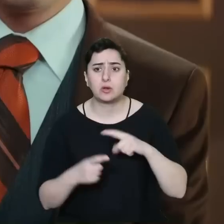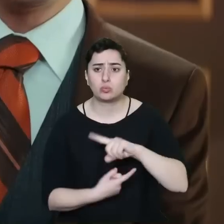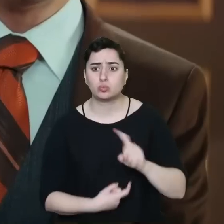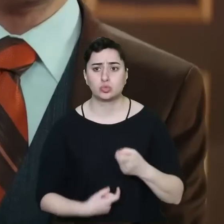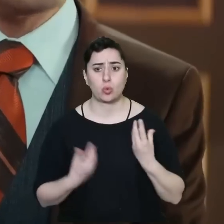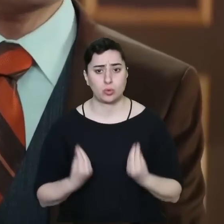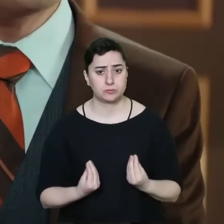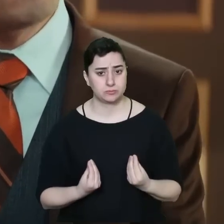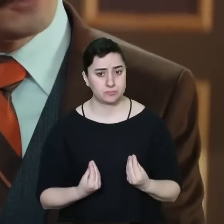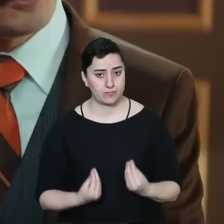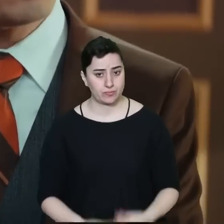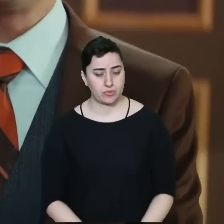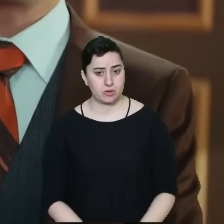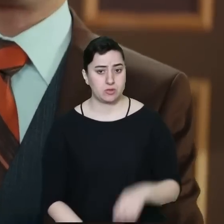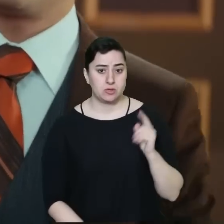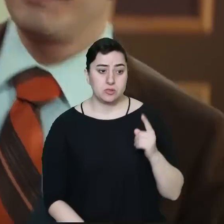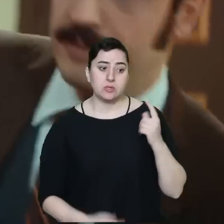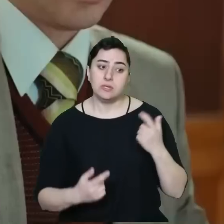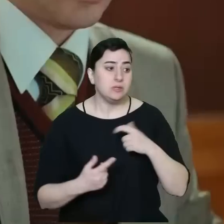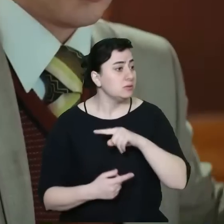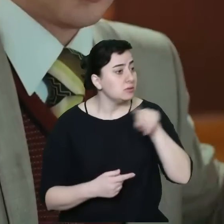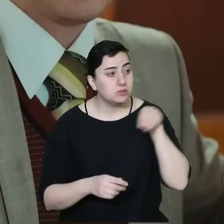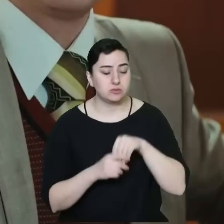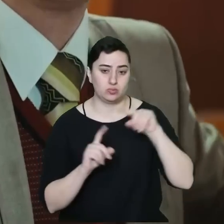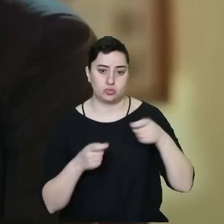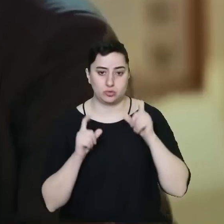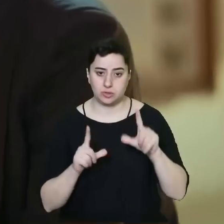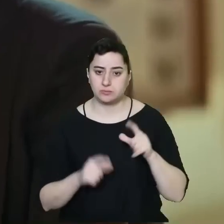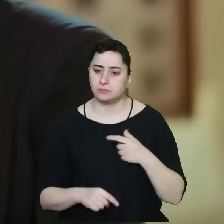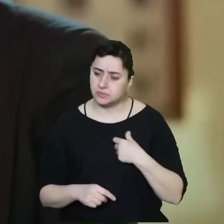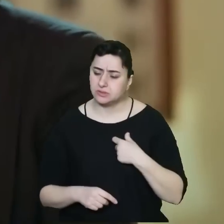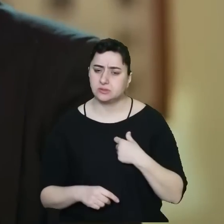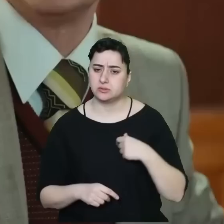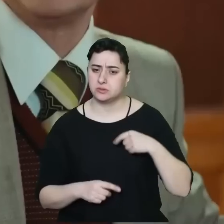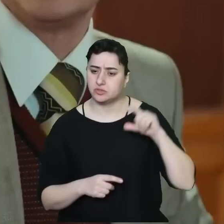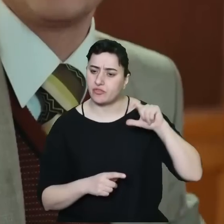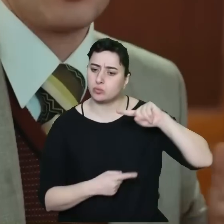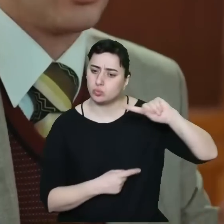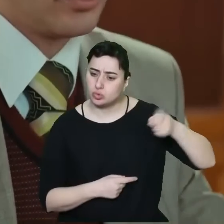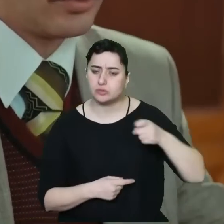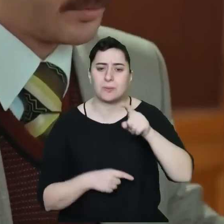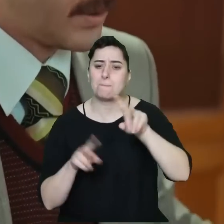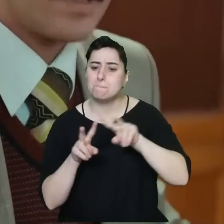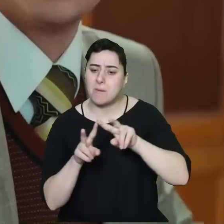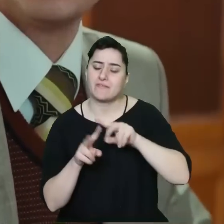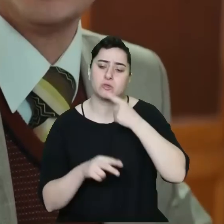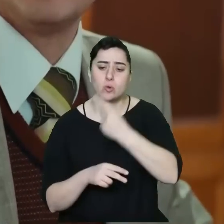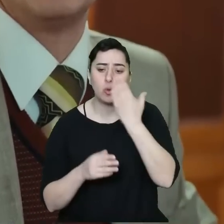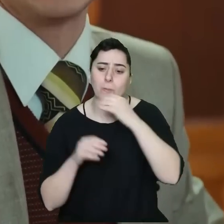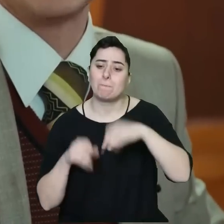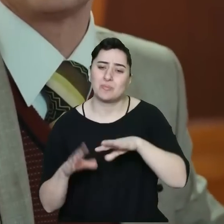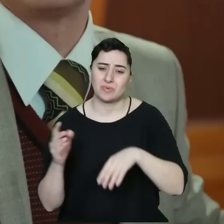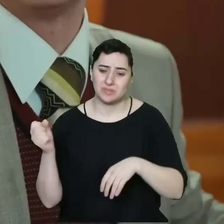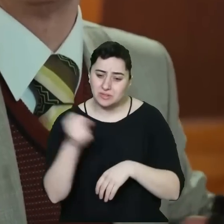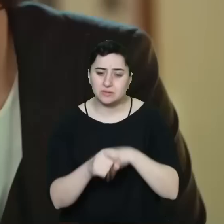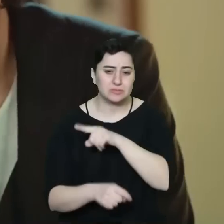Asabı keyifte de olsa bulacağız. Cevat'ı biz buluruz. Sen Merve ile ilgilen. Konuş onunla. Okulu bırakmasın. Bu